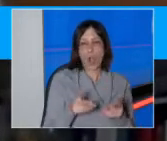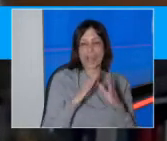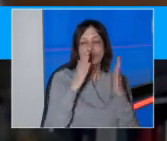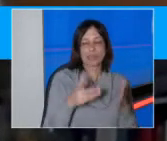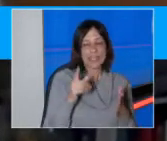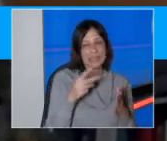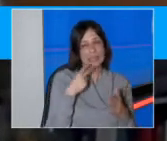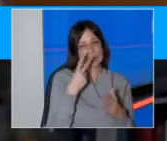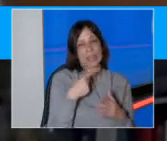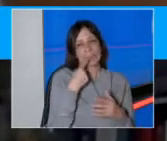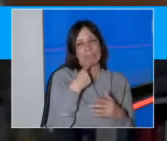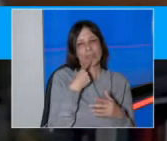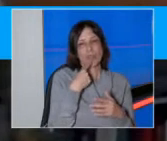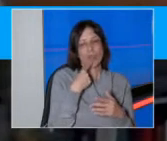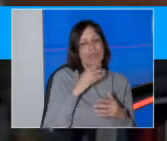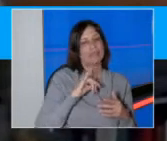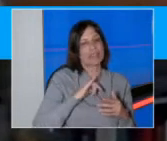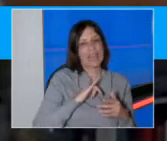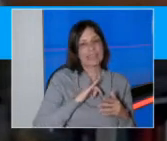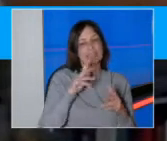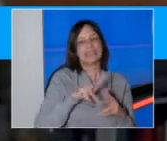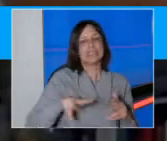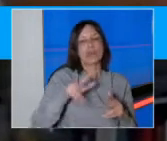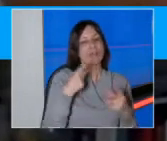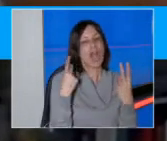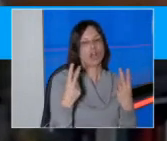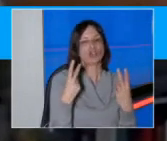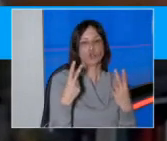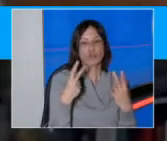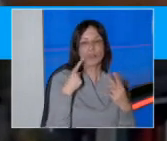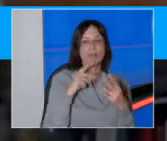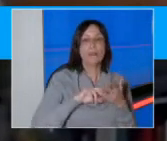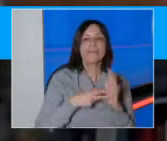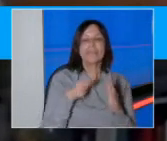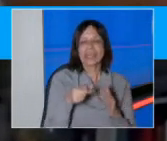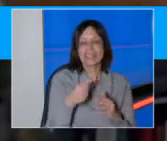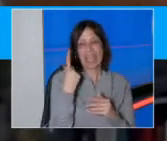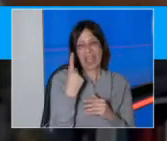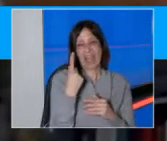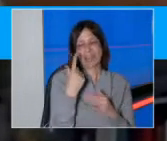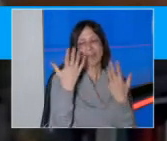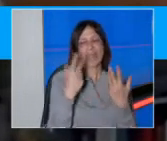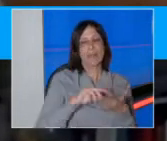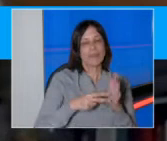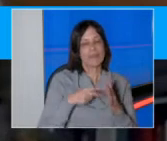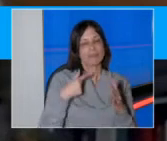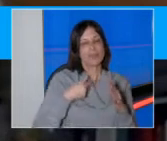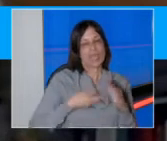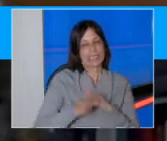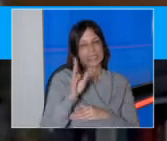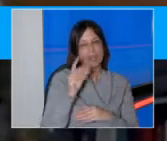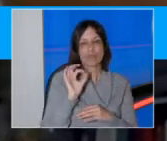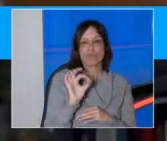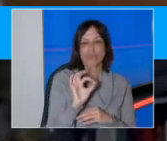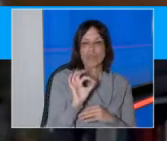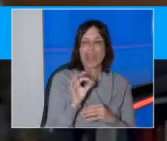לידי ביטוי אינטרסים ציבוריים חשובים, לקדם אינטרסים ציבוריים חשובים. המתווה הזה הוא אחד מכמה מתווים שאנחנו יצאנו אליהם,